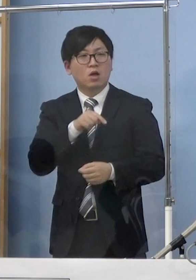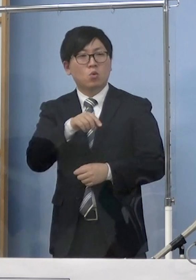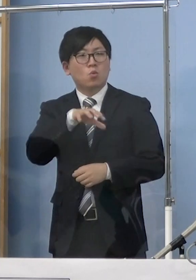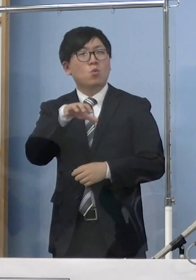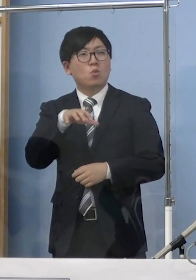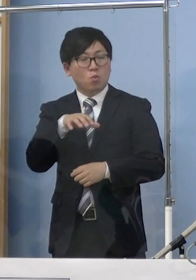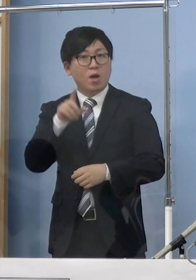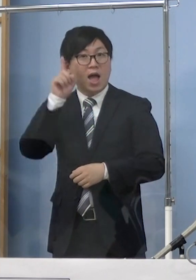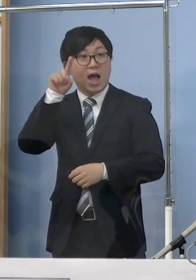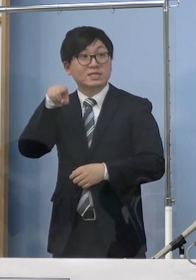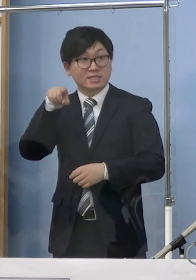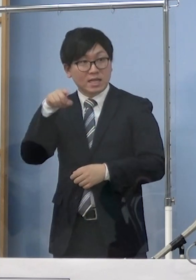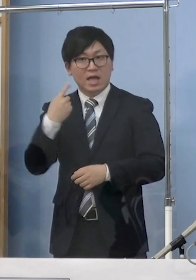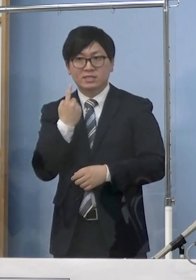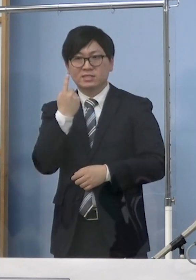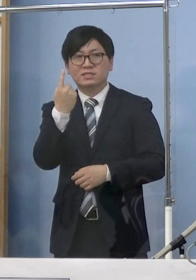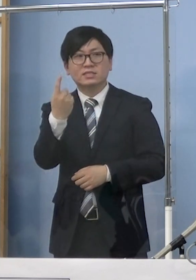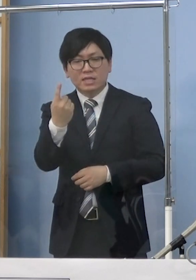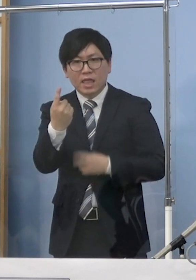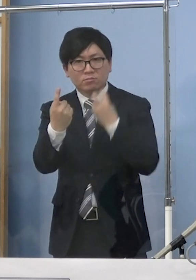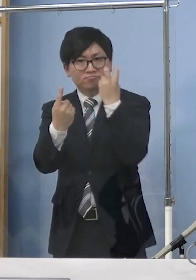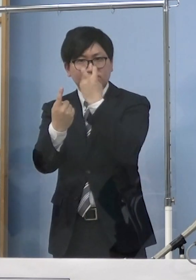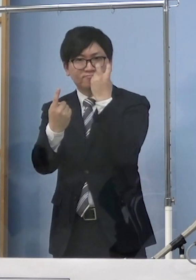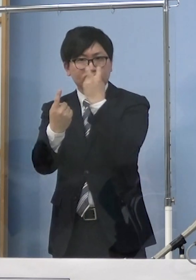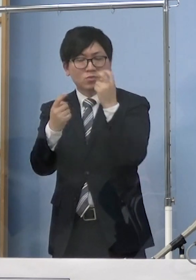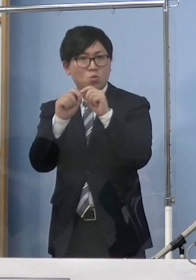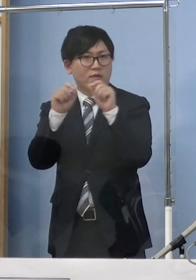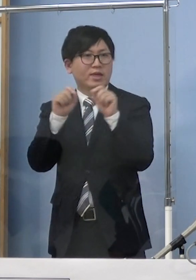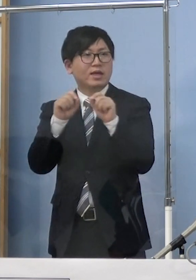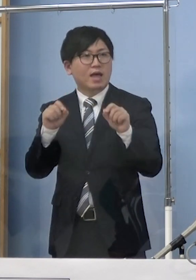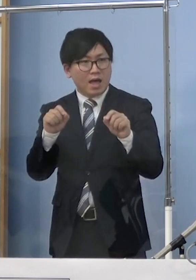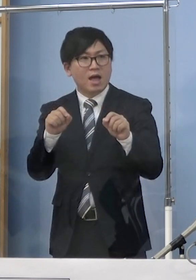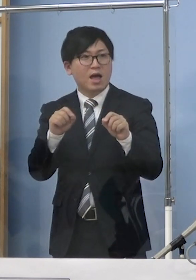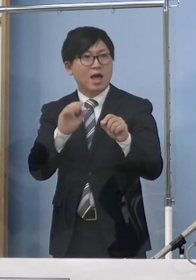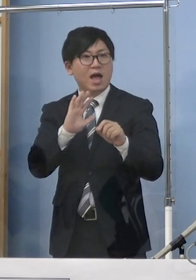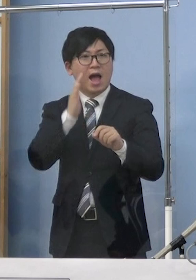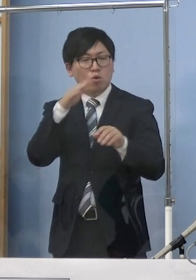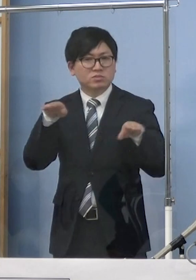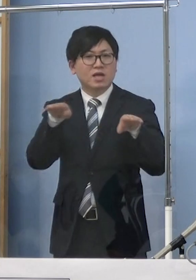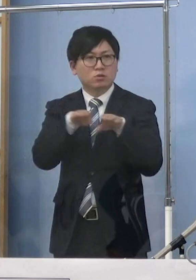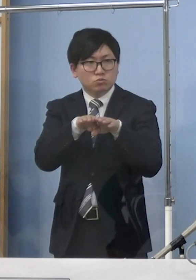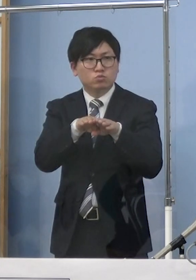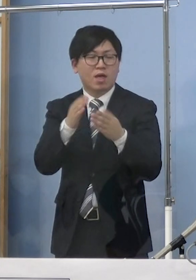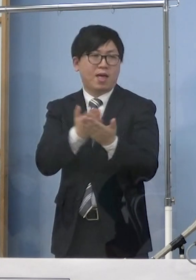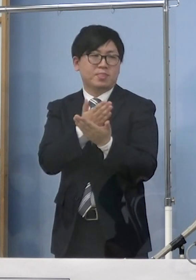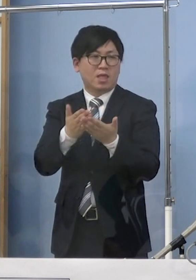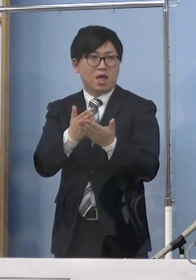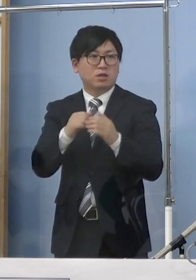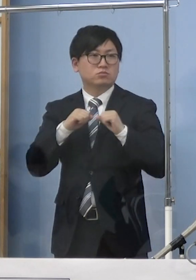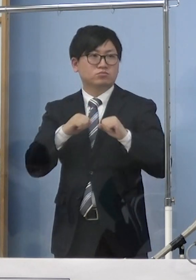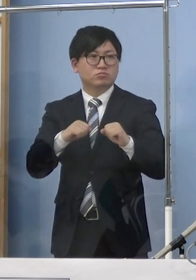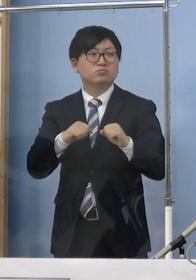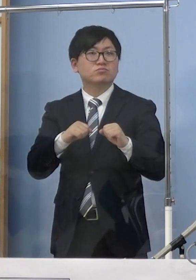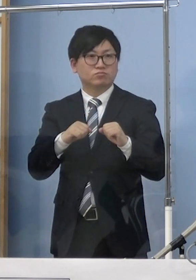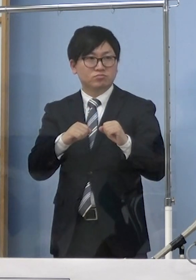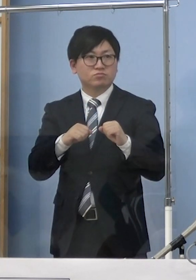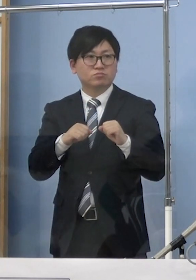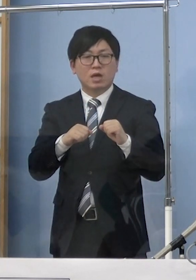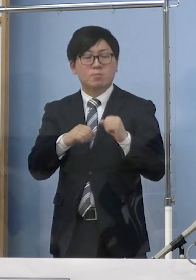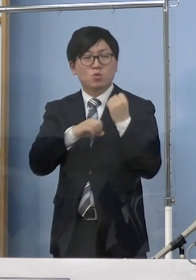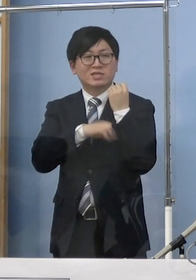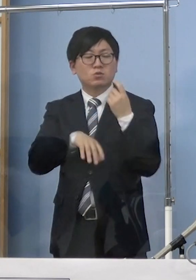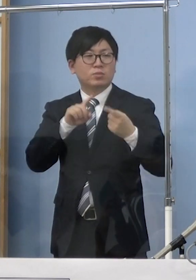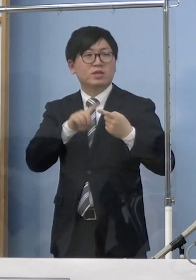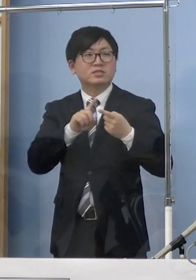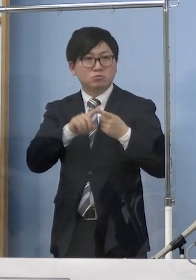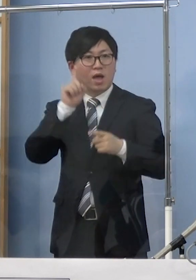とかいろいろ調査の状況によりますので、まだ一概には言いませんが、基本的には明日のみ臨時休校